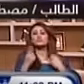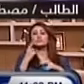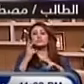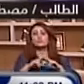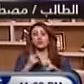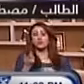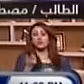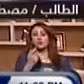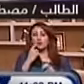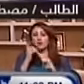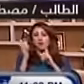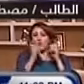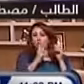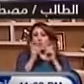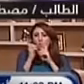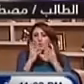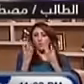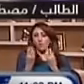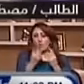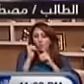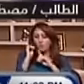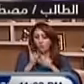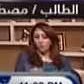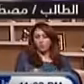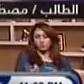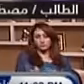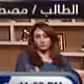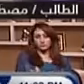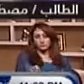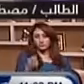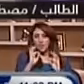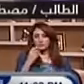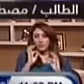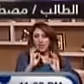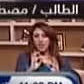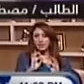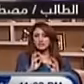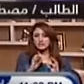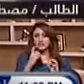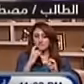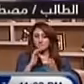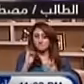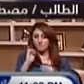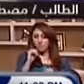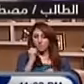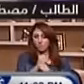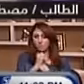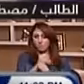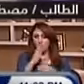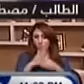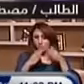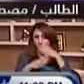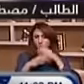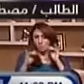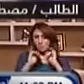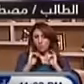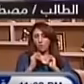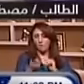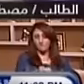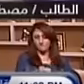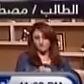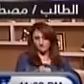انتقاد انتقاد. طب ليه لما يجي ينتقدك بنتقدك في الوحش بس، وانتقاد ما بنتقدش ان دكتور عمرو كويس او